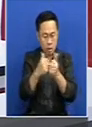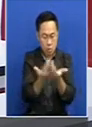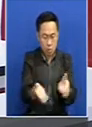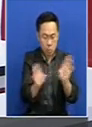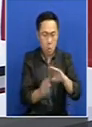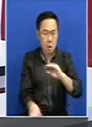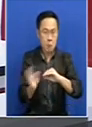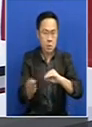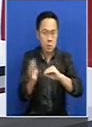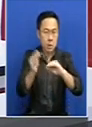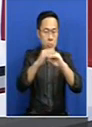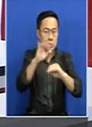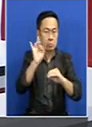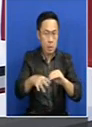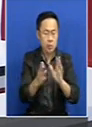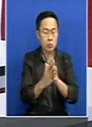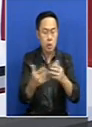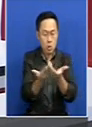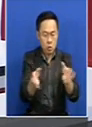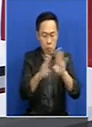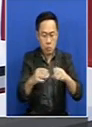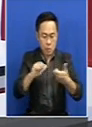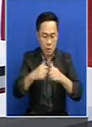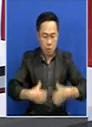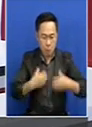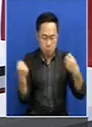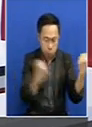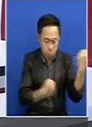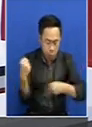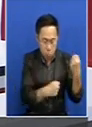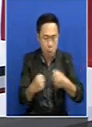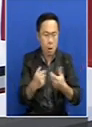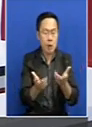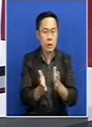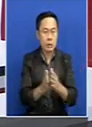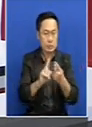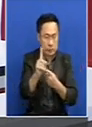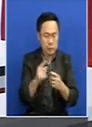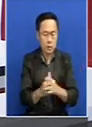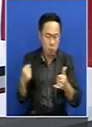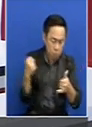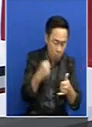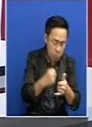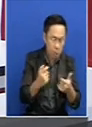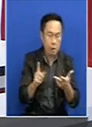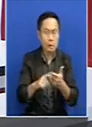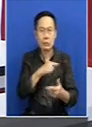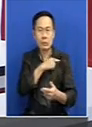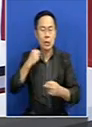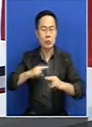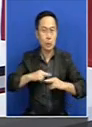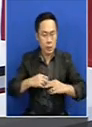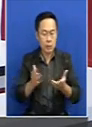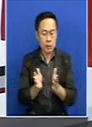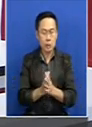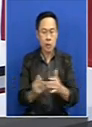ครัวนี้เพิ่มสูงขึ้นนะคะทั้งทำร้ายร่างกายทั้งฆ่าตัวตายรวมไปถึงฆ่ากันตายด้วยเนี่ยนะคะส่วนใหญ่จะเป็นเหตุจาก